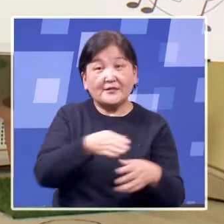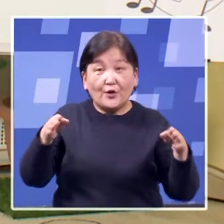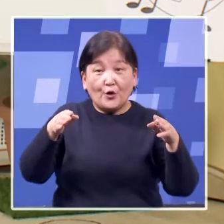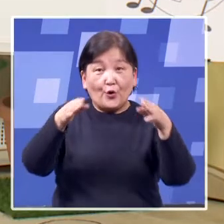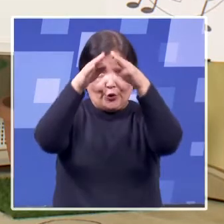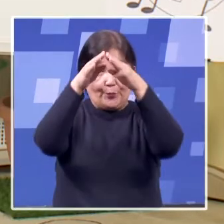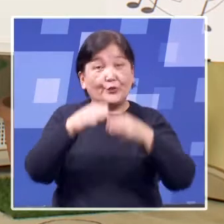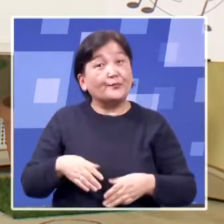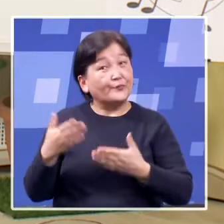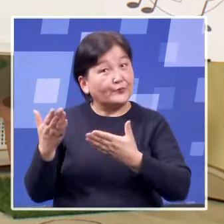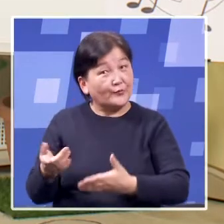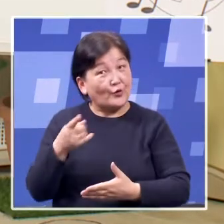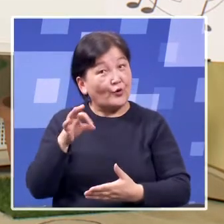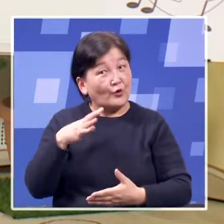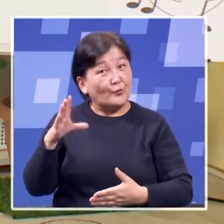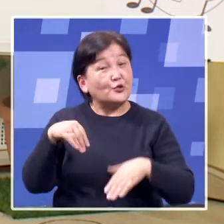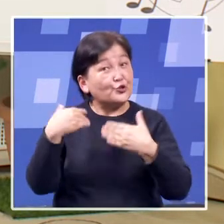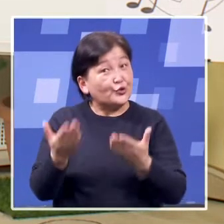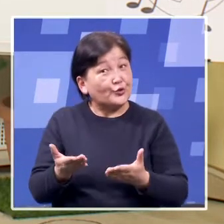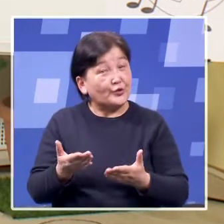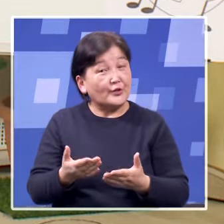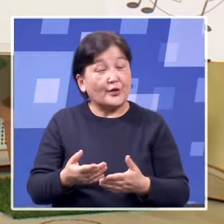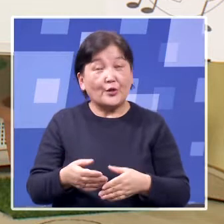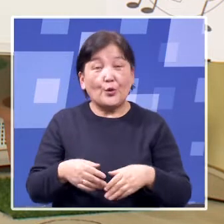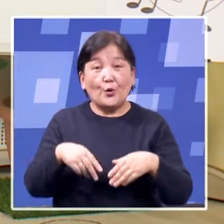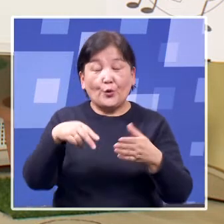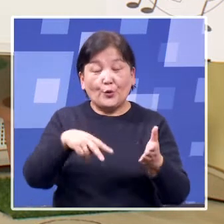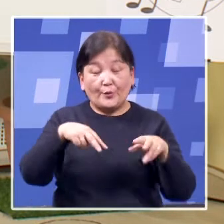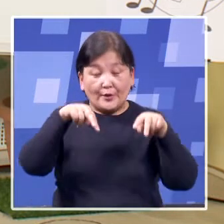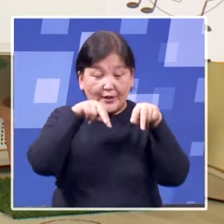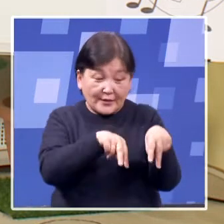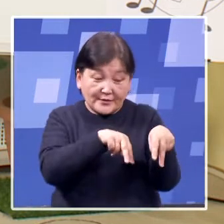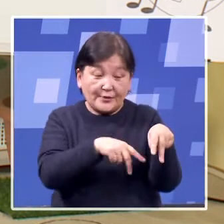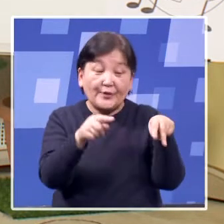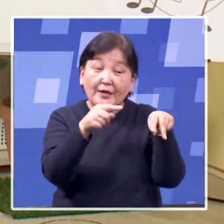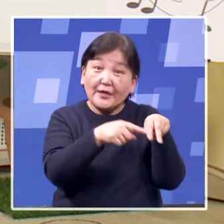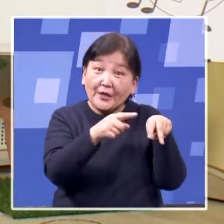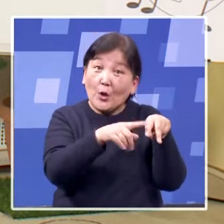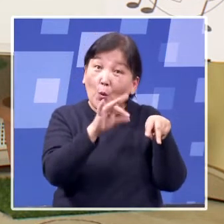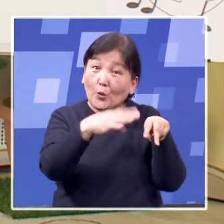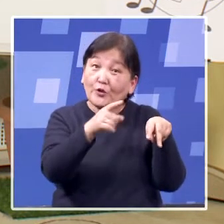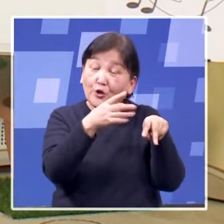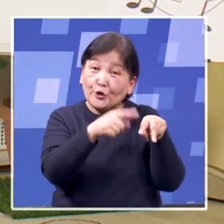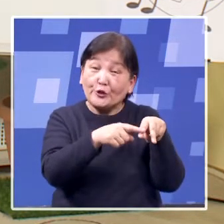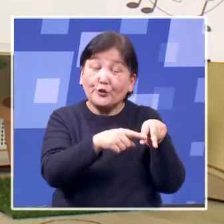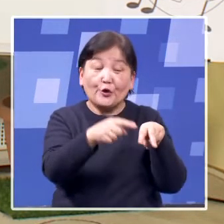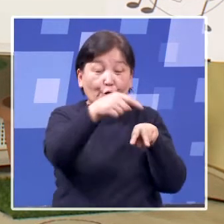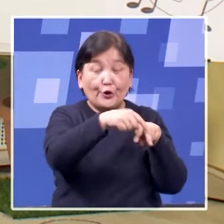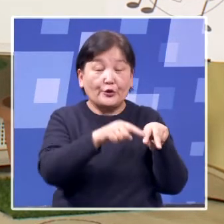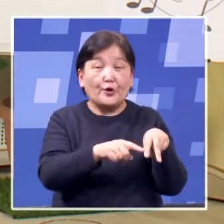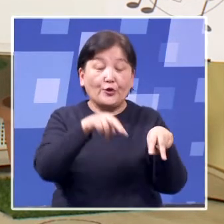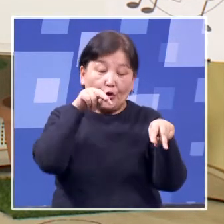гахааны маань урд 2 хөл урд 2 хөлийг зурчлаа. Одоо хойд 2 хөлийн зурхын тулд мөн